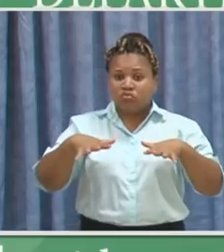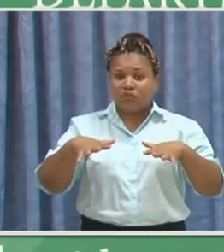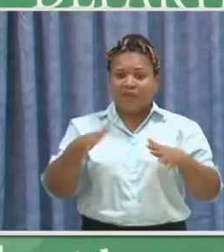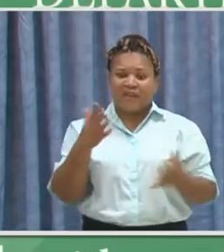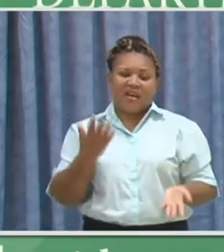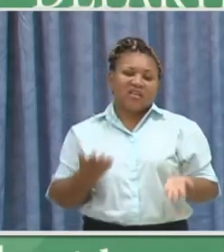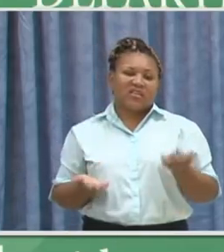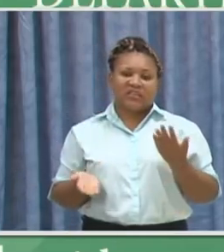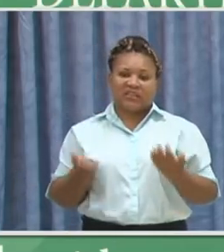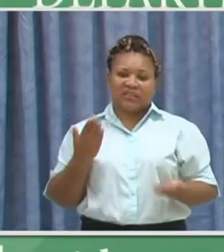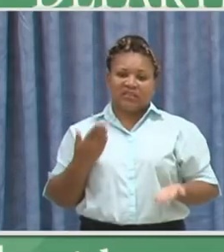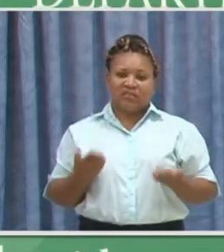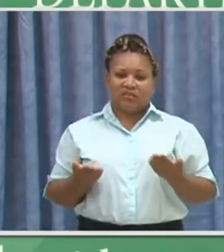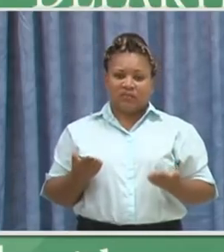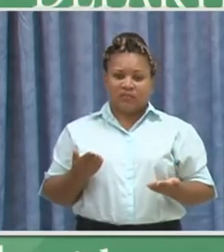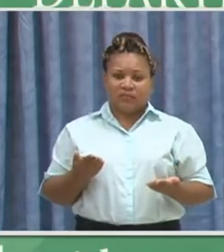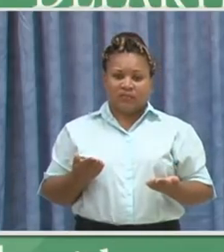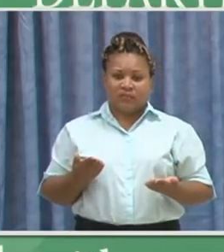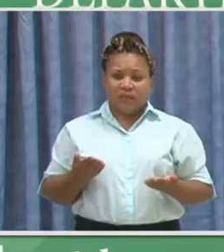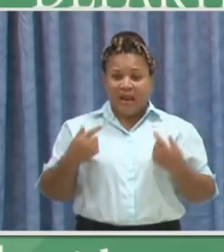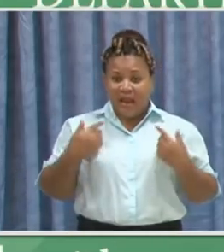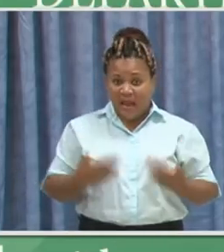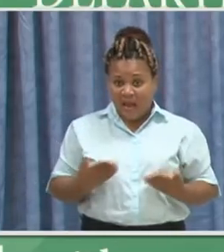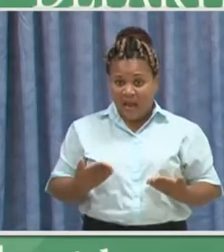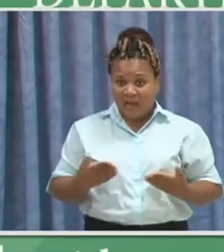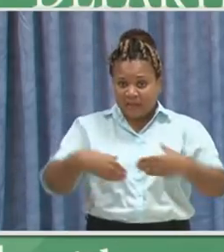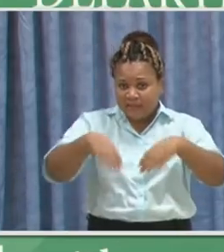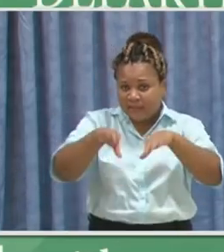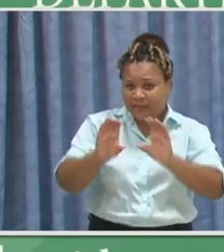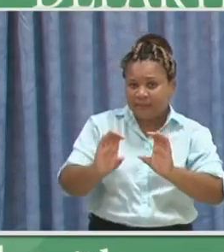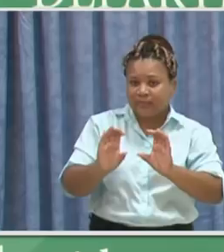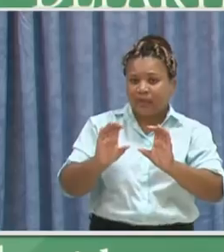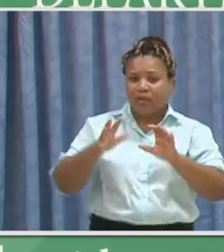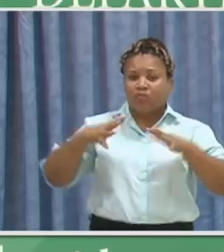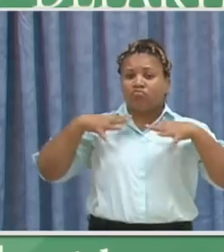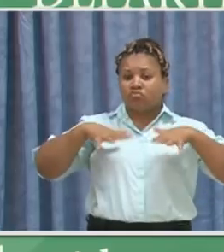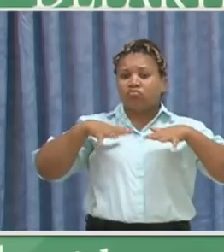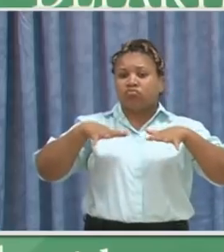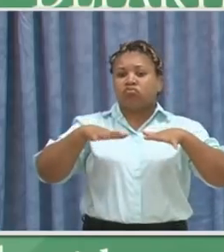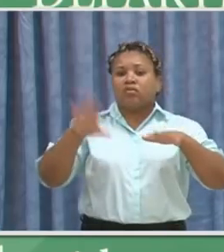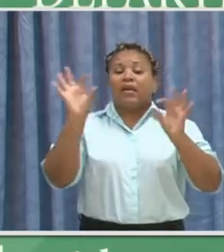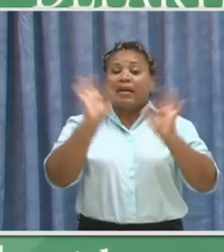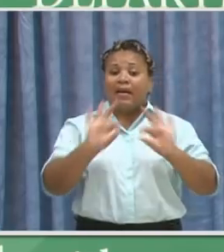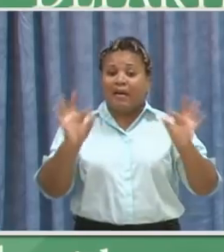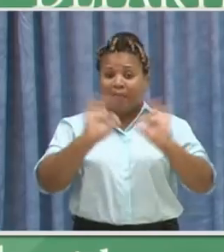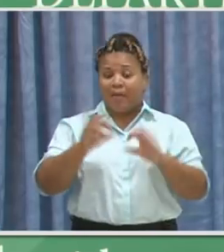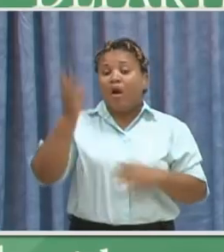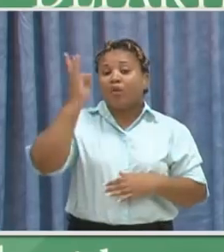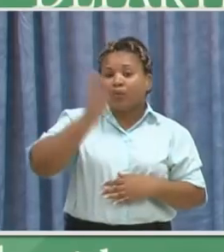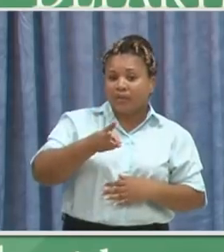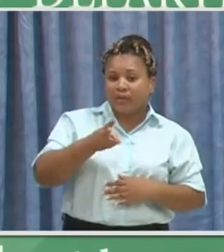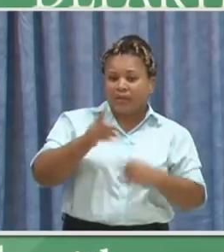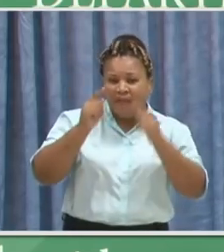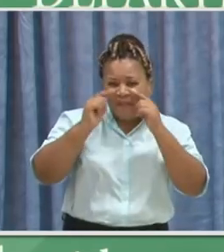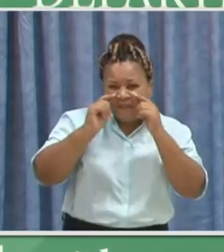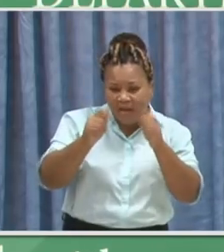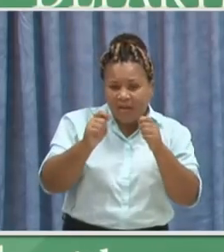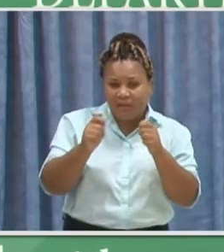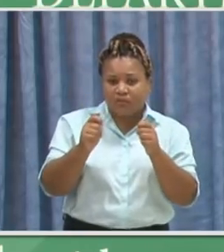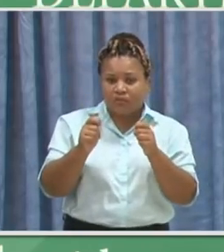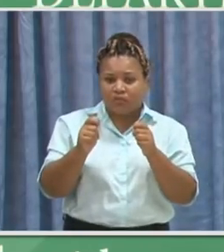pouvons pas gagner community transmission, mais c'est une pratique qui devrait devenir une seconde nature dans nous. Et troisième